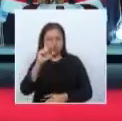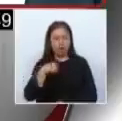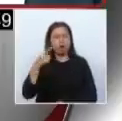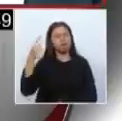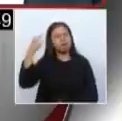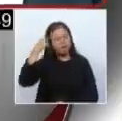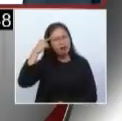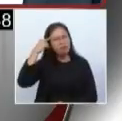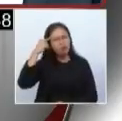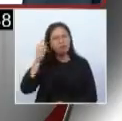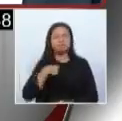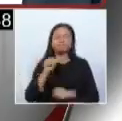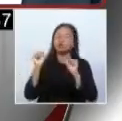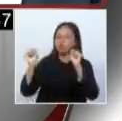dinilai